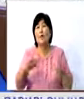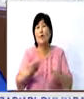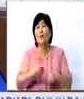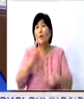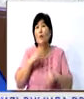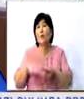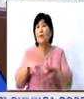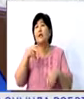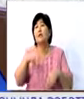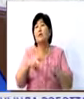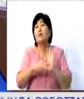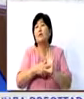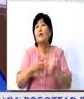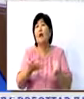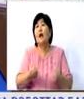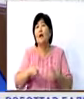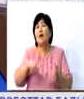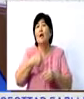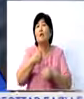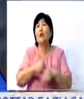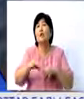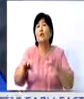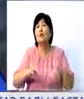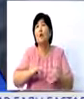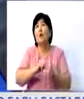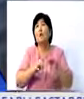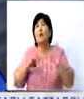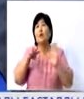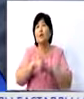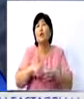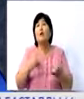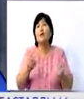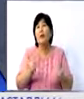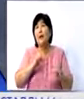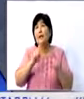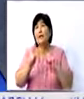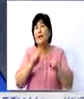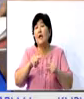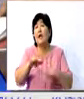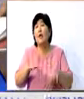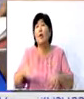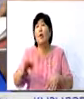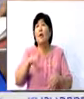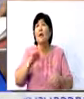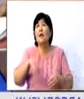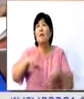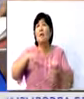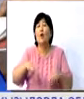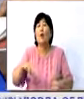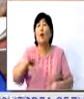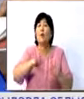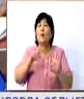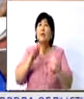ақ бірауыздан 2008 жылы қабылданған қаланың бас жоспарына өзгеріс енгізуді мақұлдады. Сессия барысында облыстық мәслихаттың шешімімен облыс